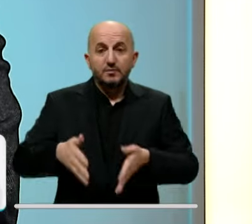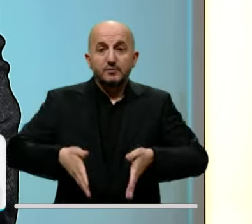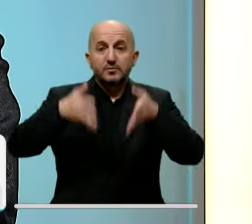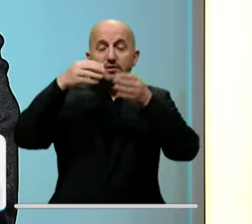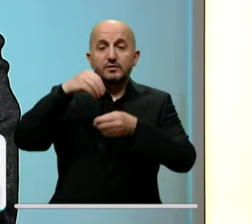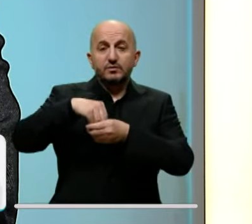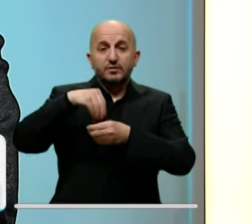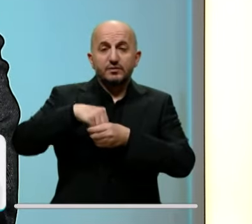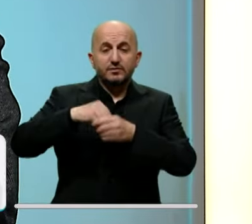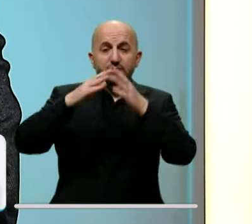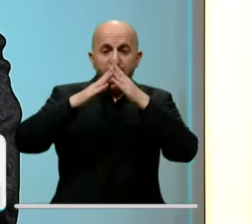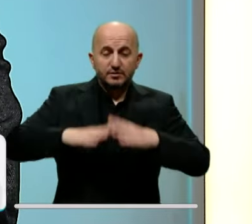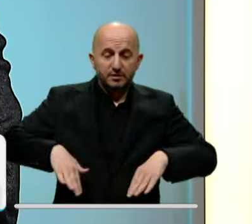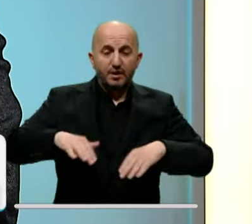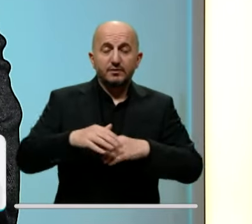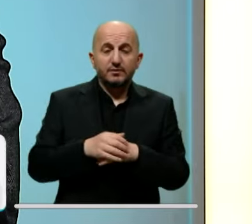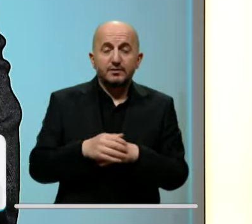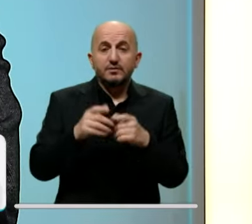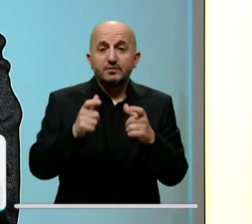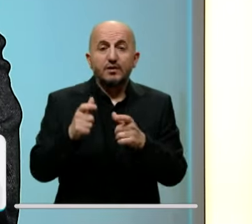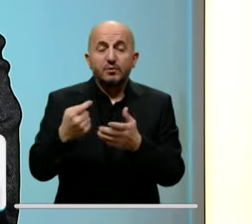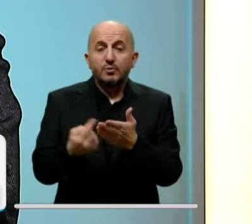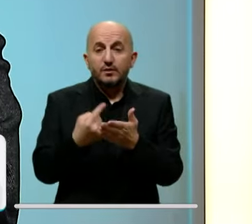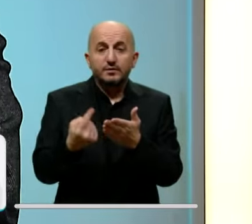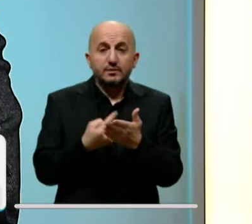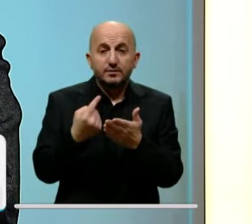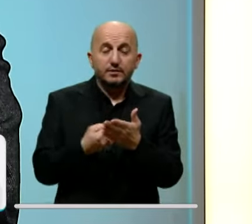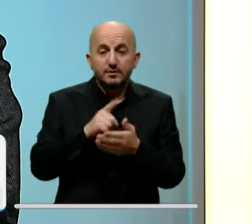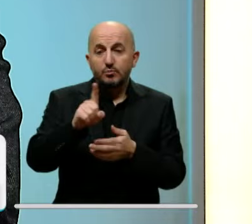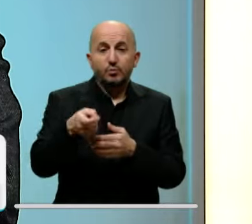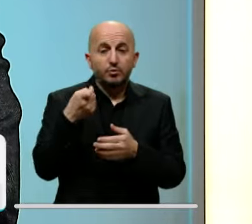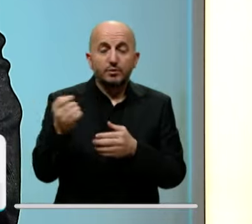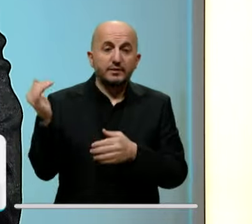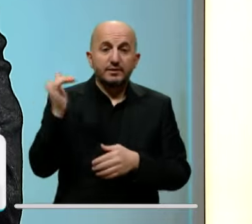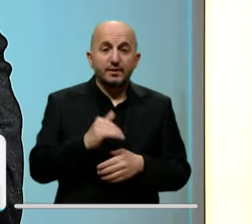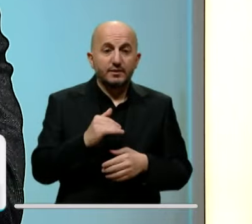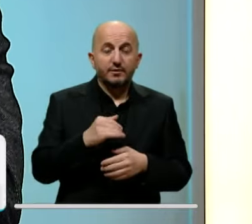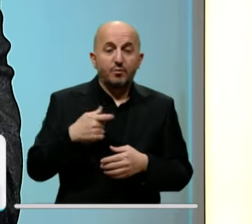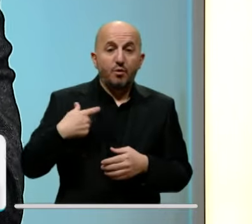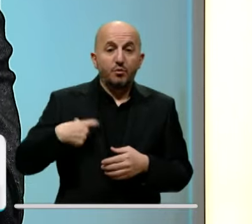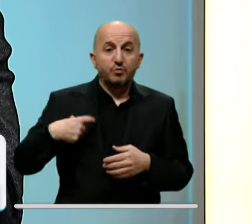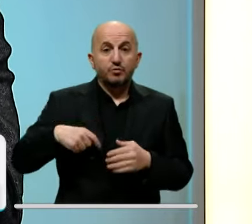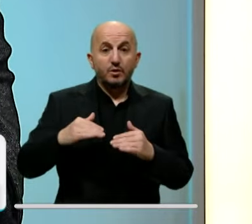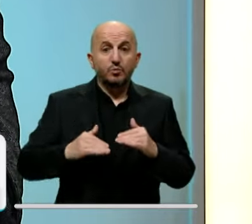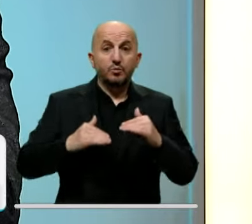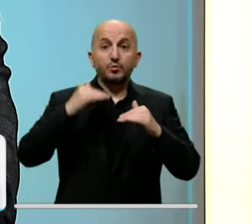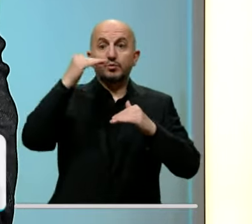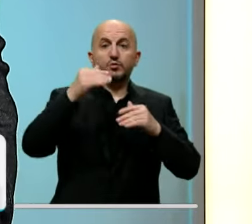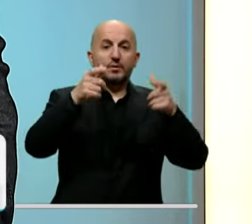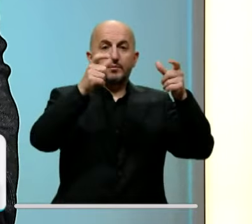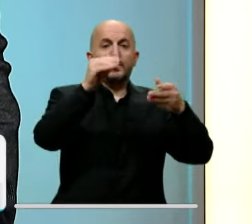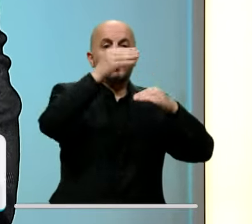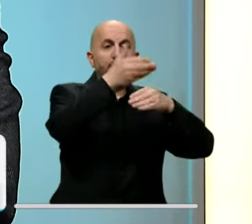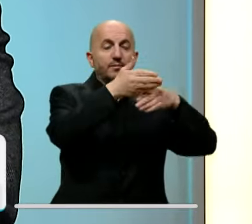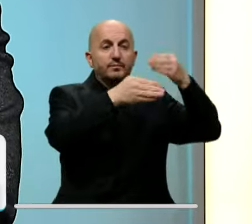içerisinden o yıkılan Eee yerlerde kur'an-ı Kerim buluyorlardı getirip onları özel böyle yüksek bir yere istif